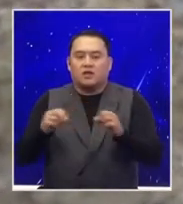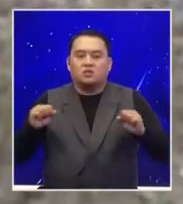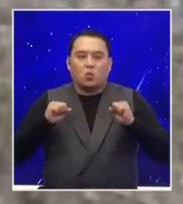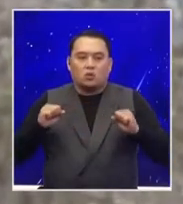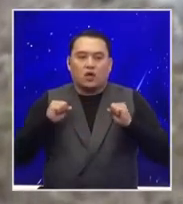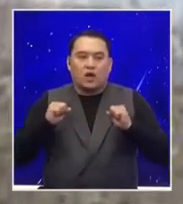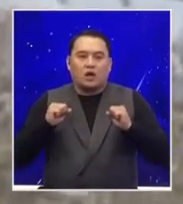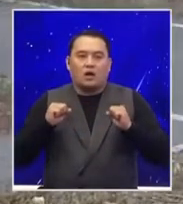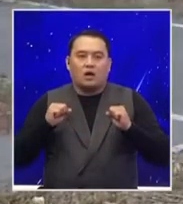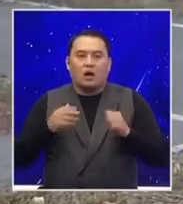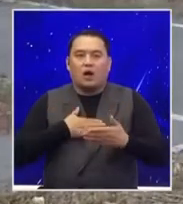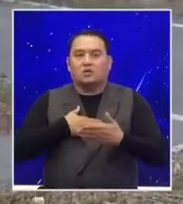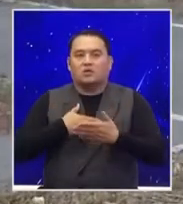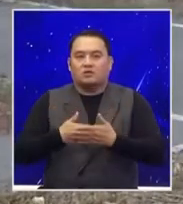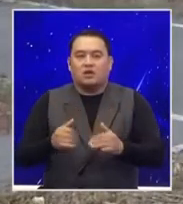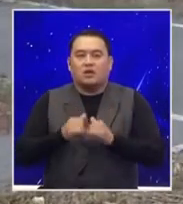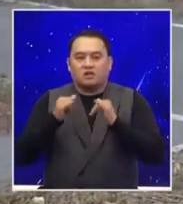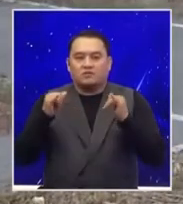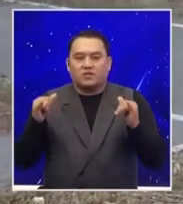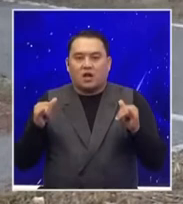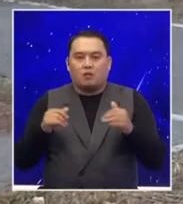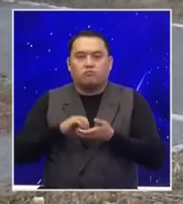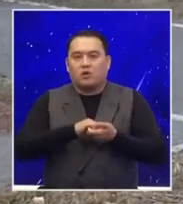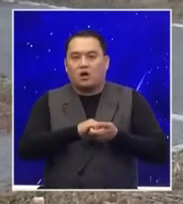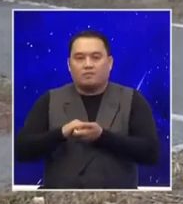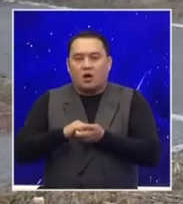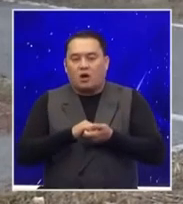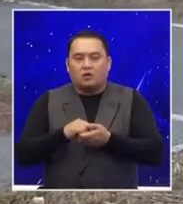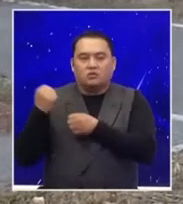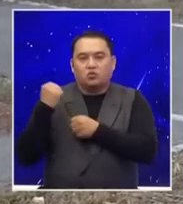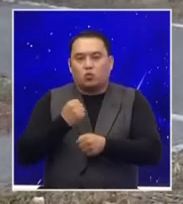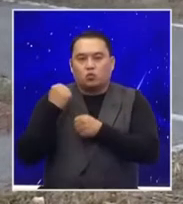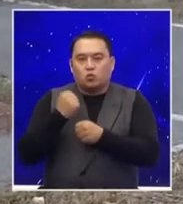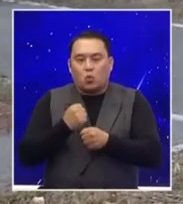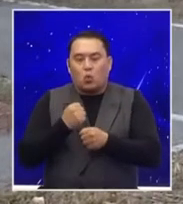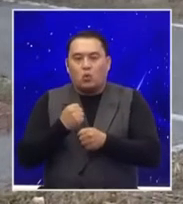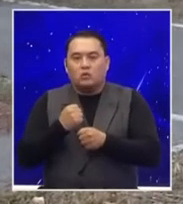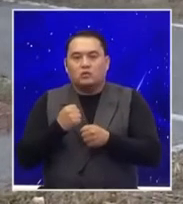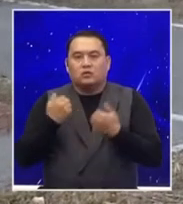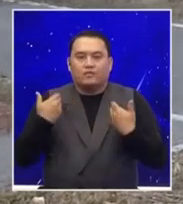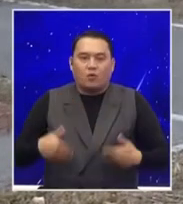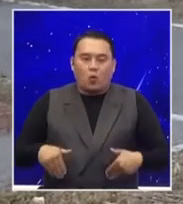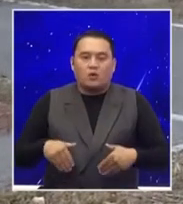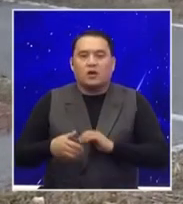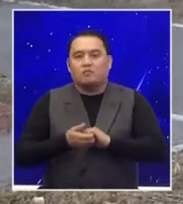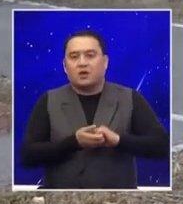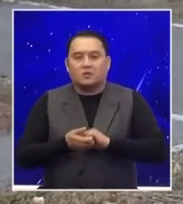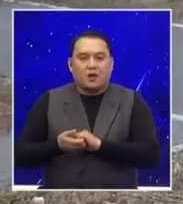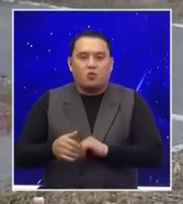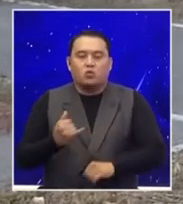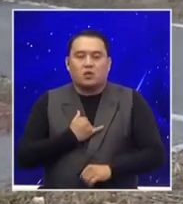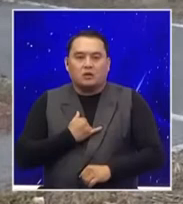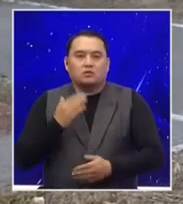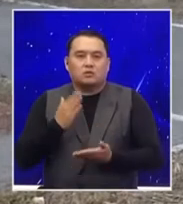спорта. Очень активно развита борьба: дзюдо, самбо, греко-римская борьба, вольная борьба. Также у нас